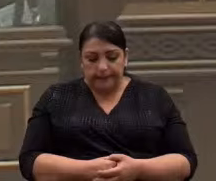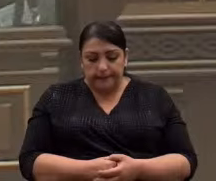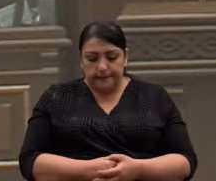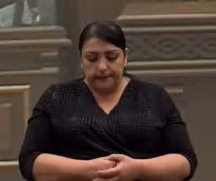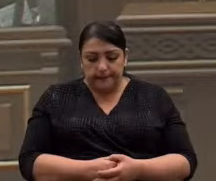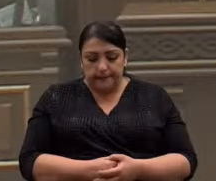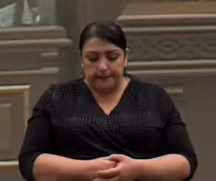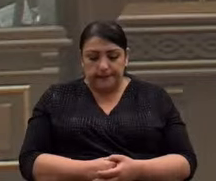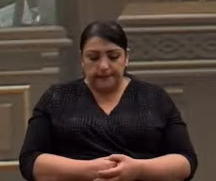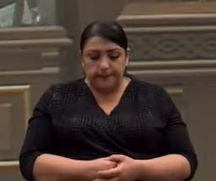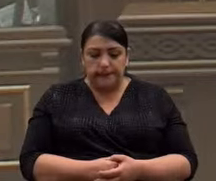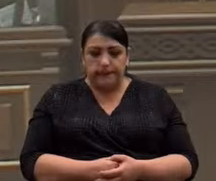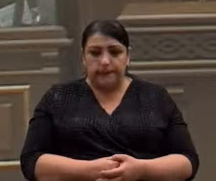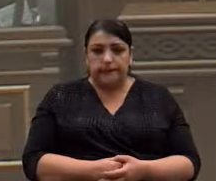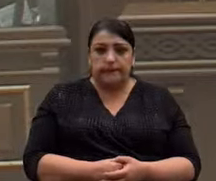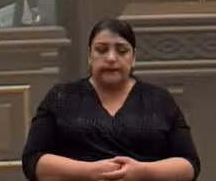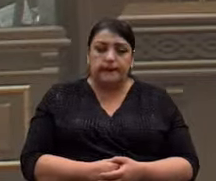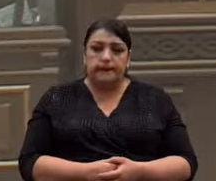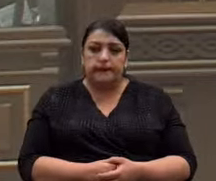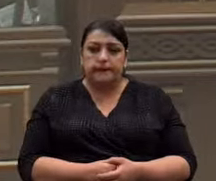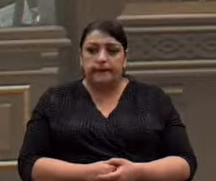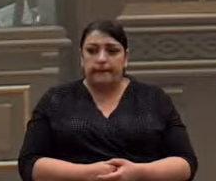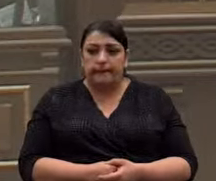Ռաստվի Արմեն Խաչատրյան